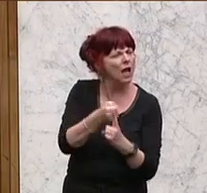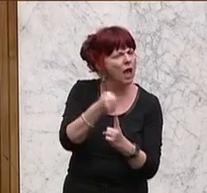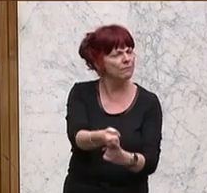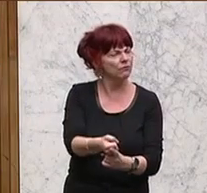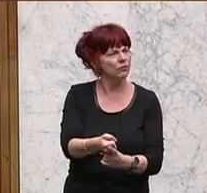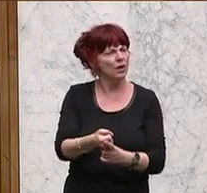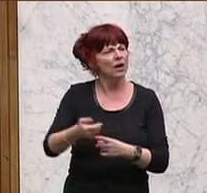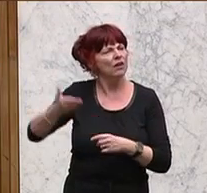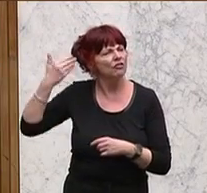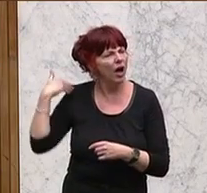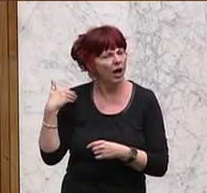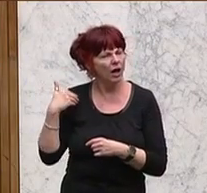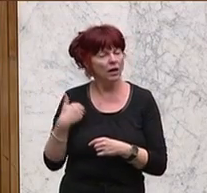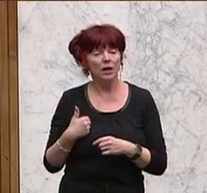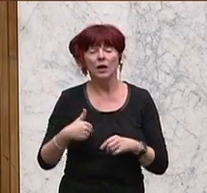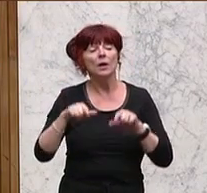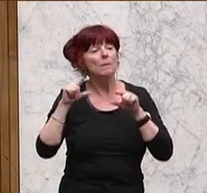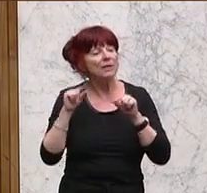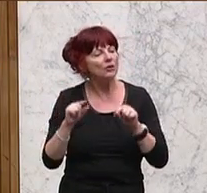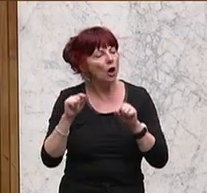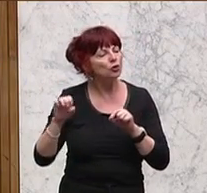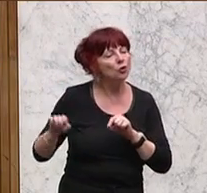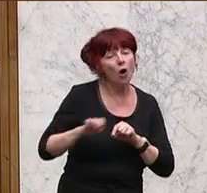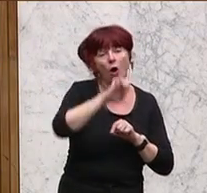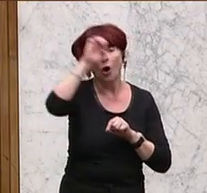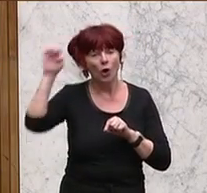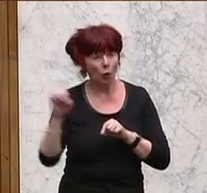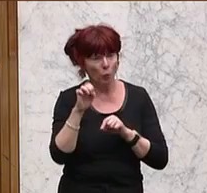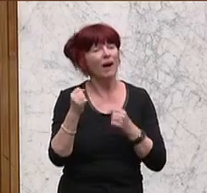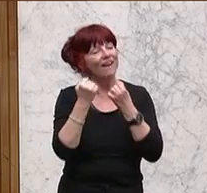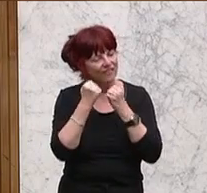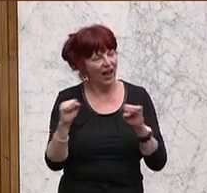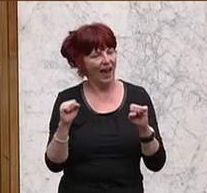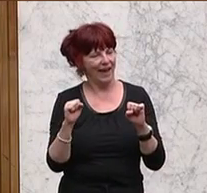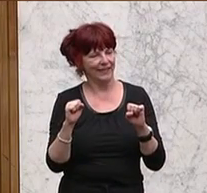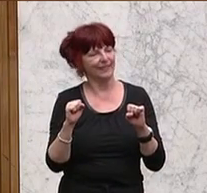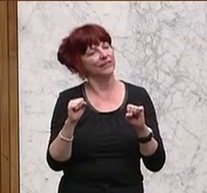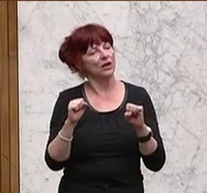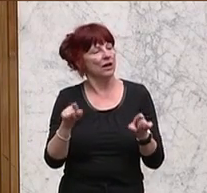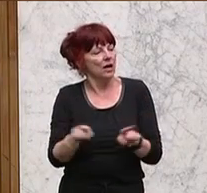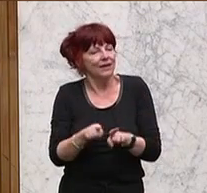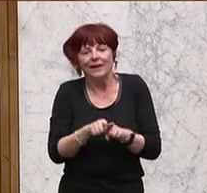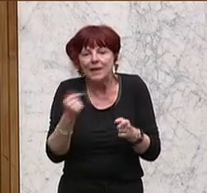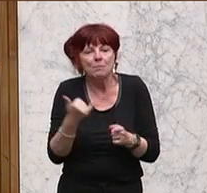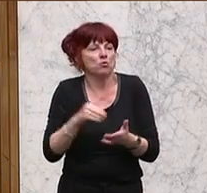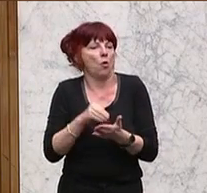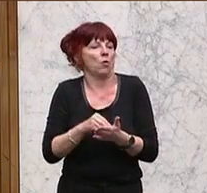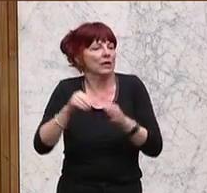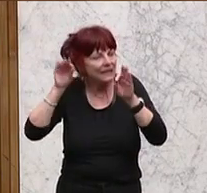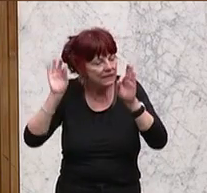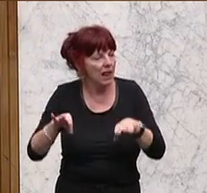Ein Erbe und eine Bedeutung für Europa, die nach wie vor an Attraktivität gar nichts verloren